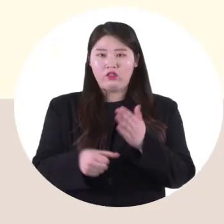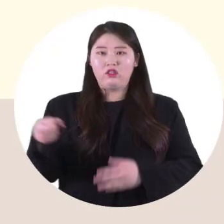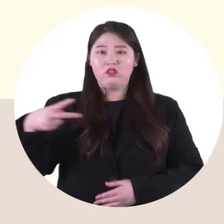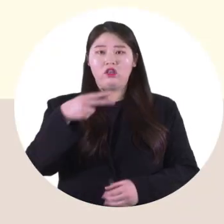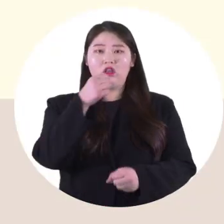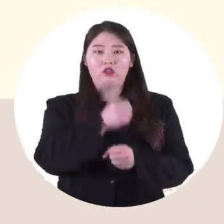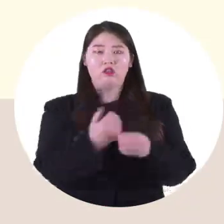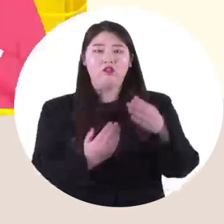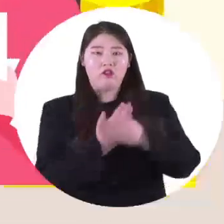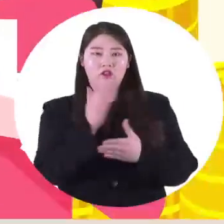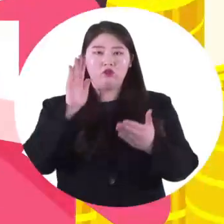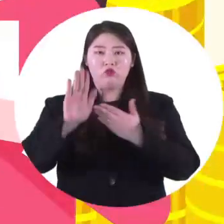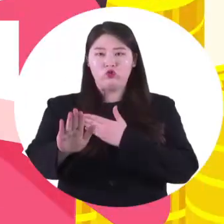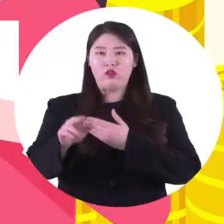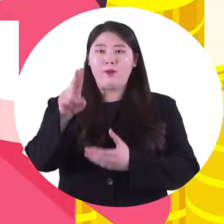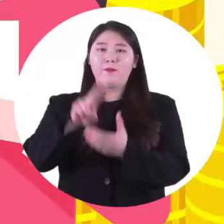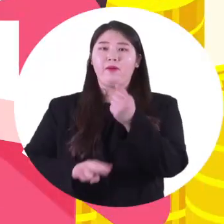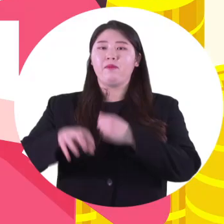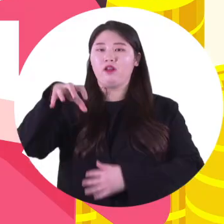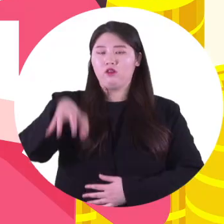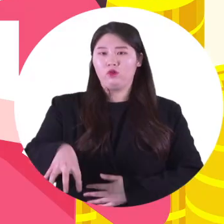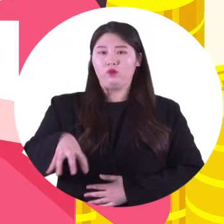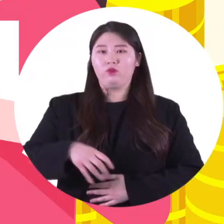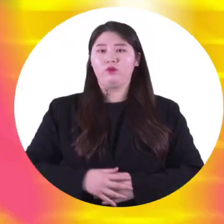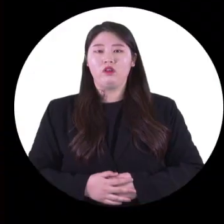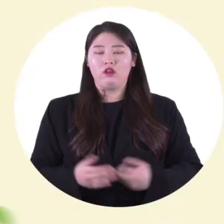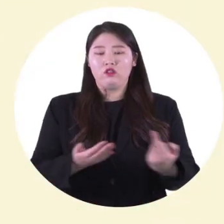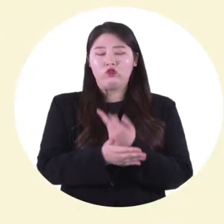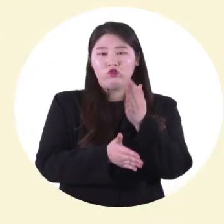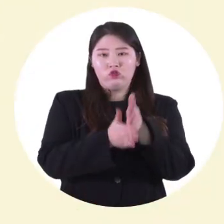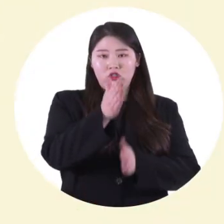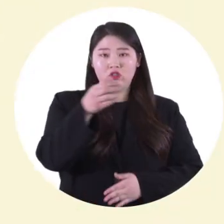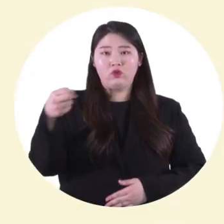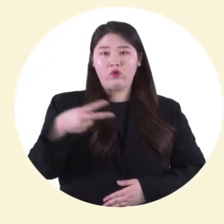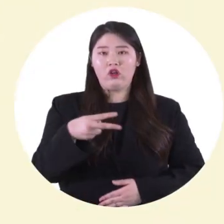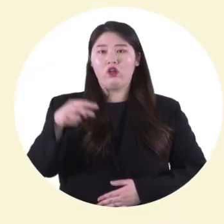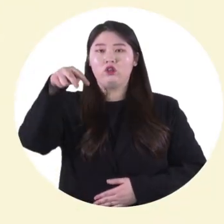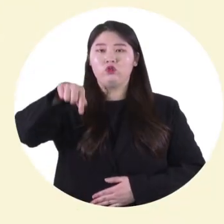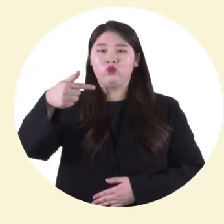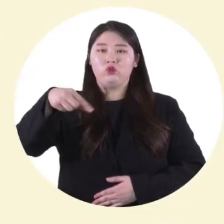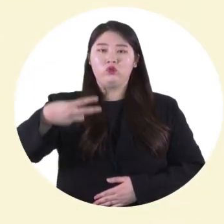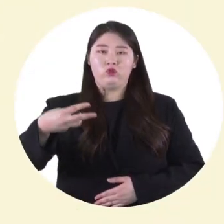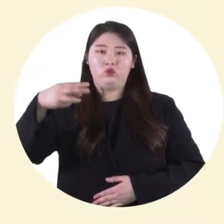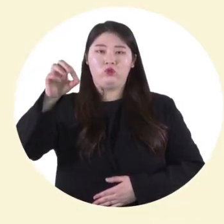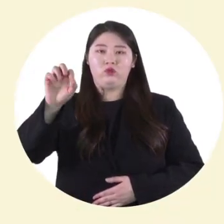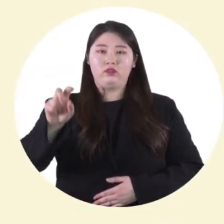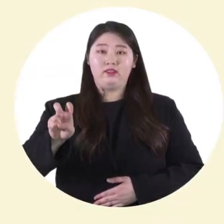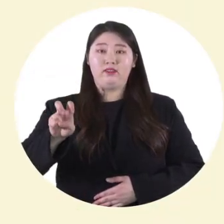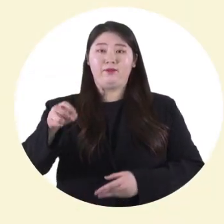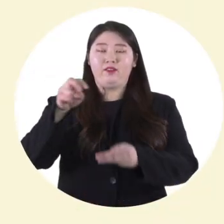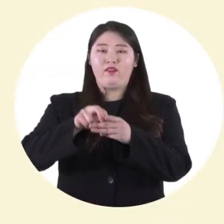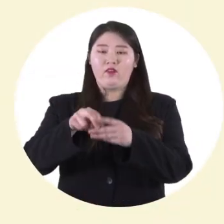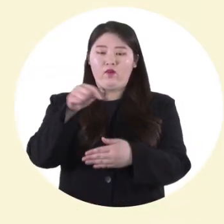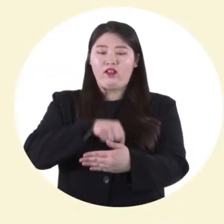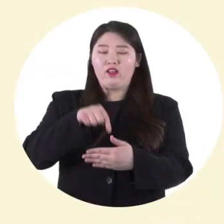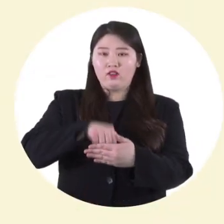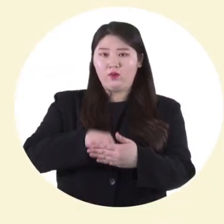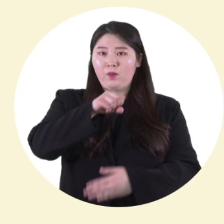버려지는 자원을 재생산하고 판매하는 곳이에요. 제주시와 순우름